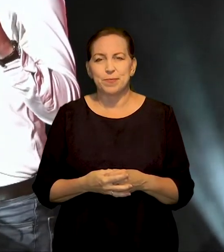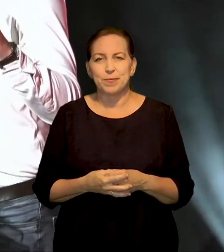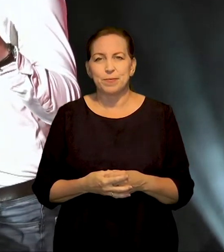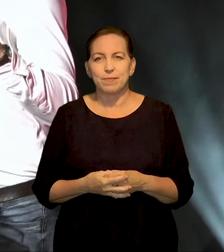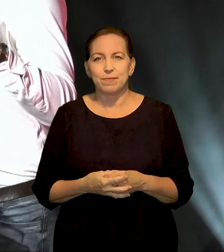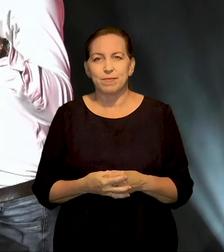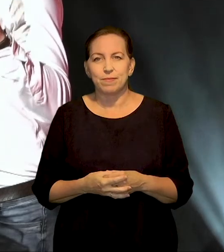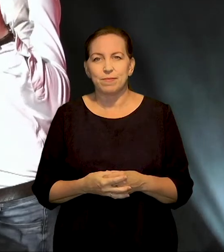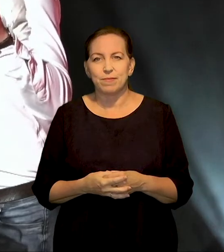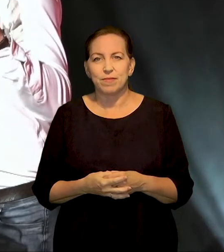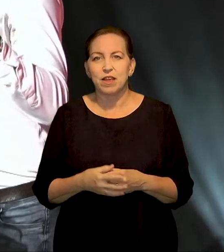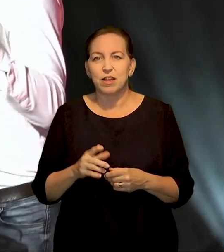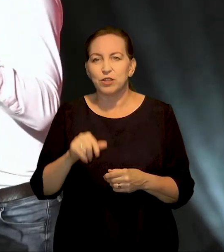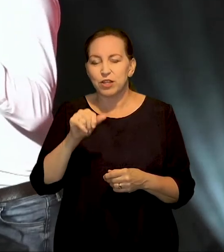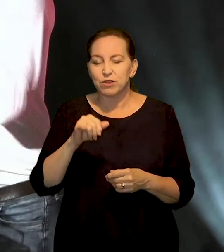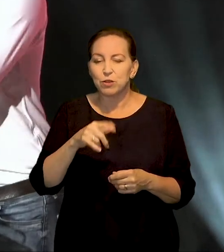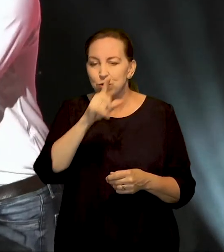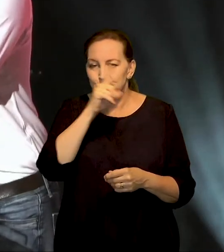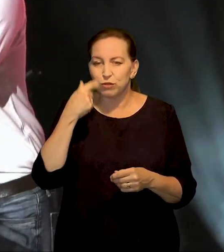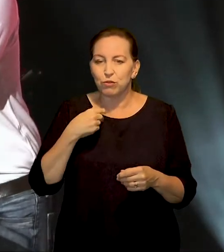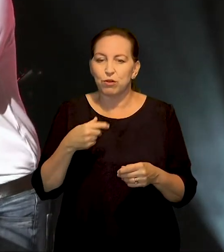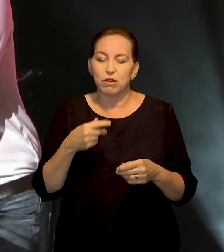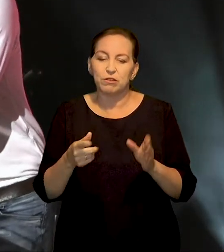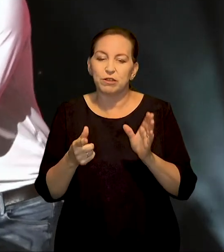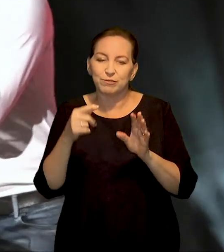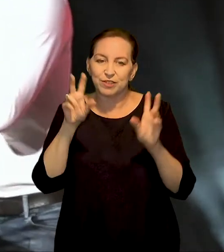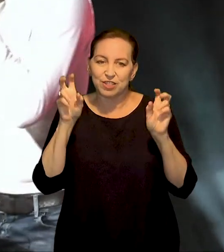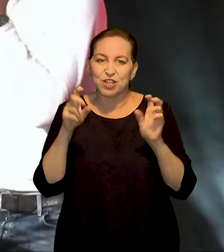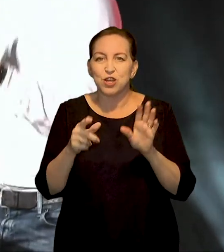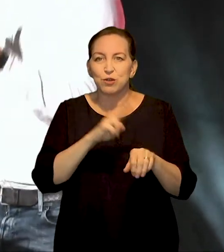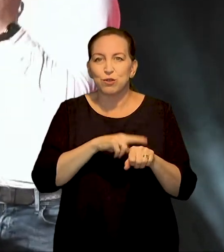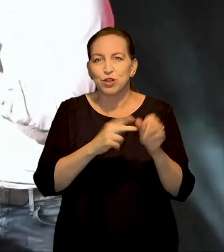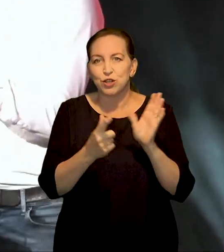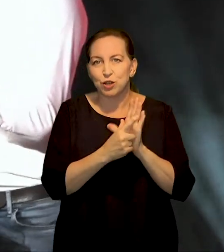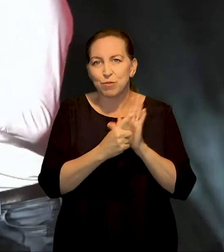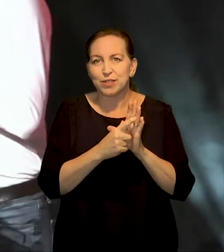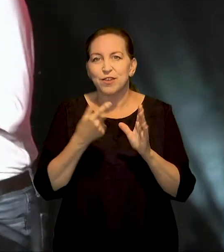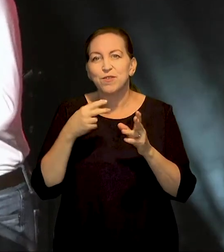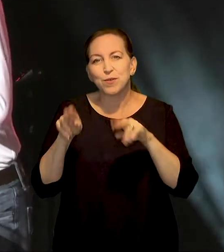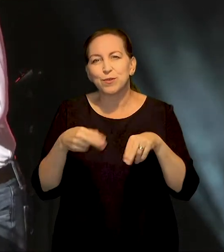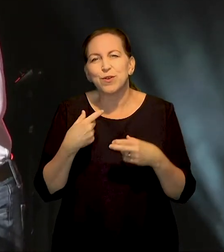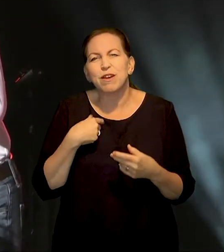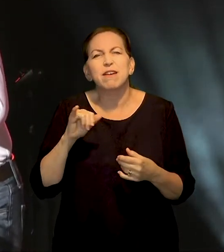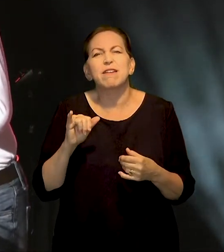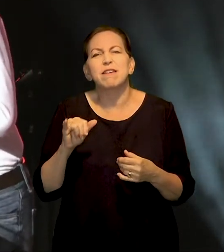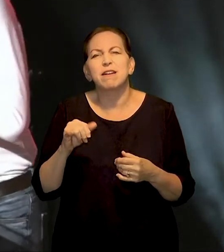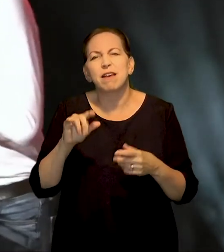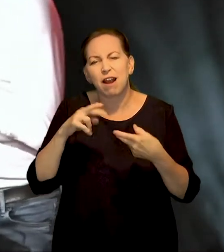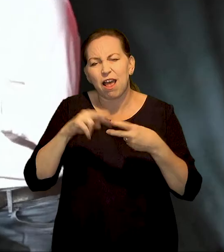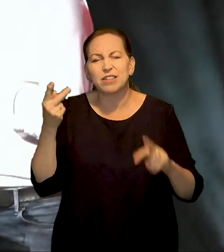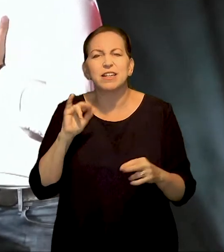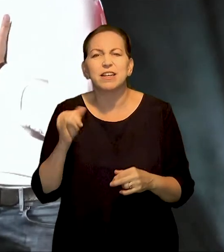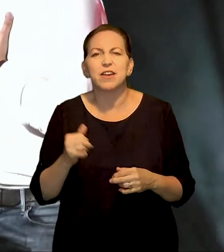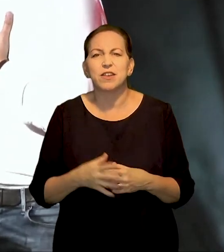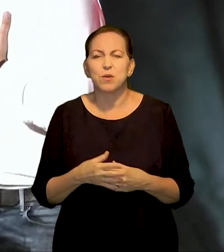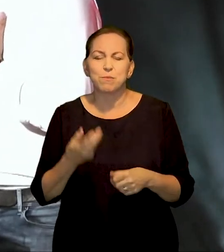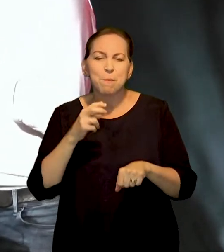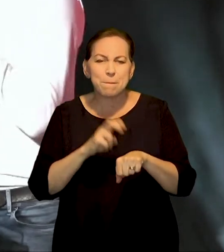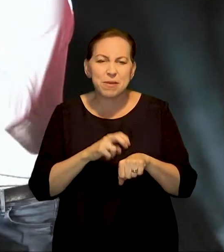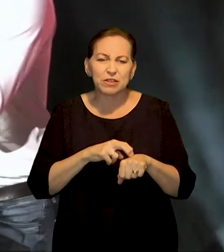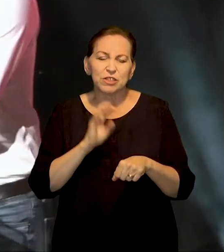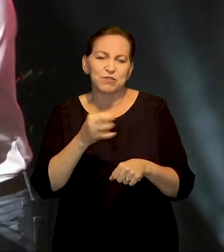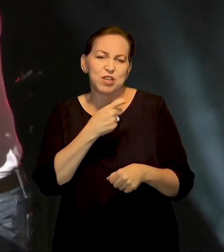kiedy angażujemy się, kiedy stajemy w miejscu odpowiedzialności, może się nagle okazać, to jest taki zabójca, który przychodzi